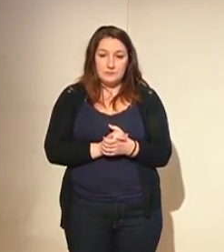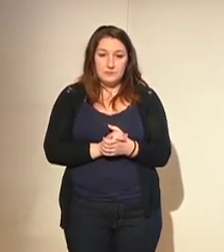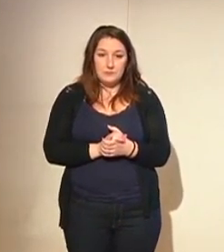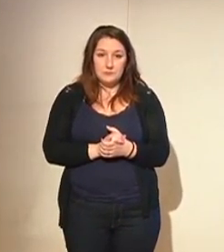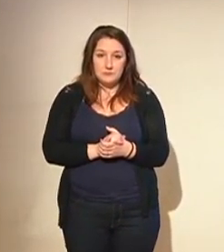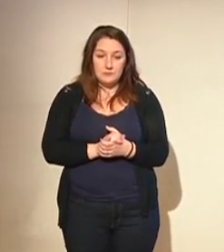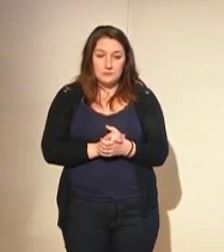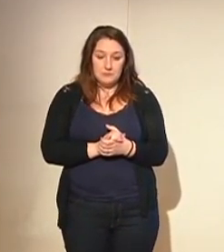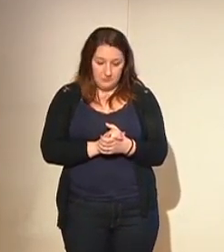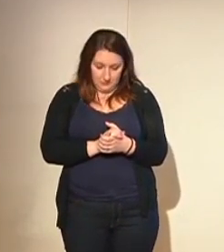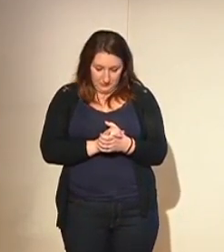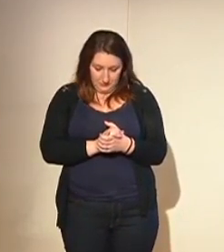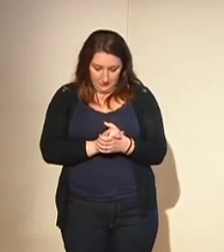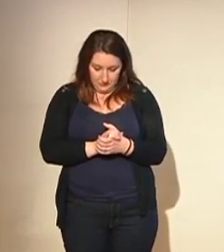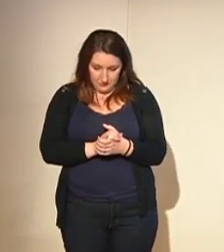vois